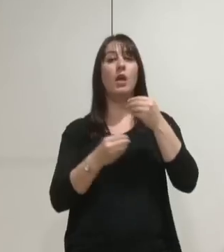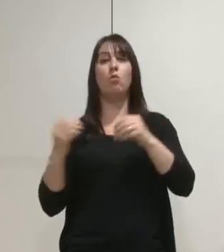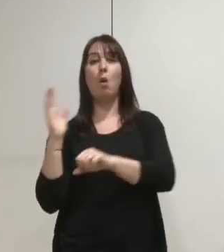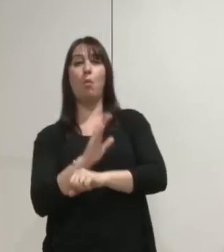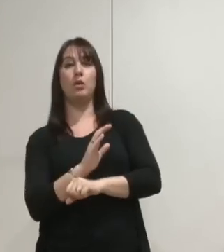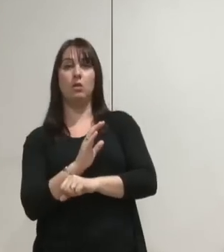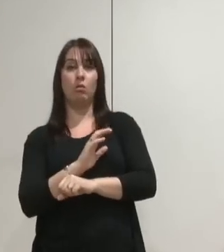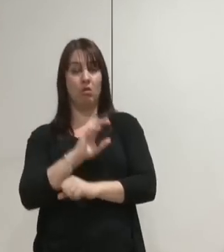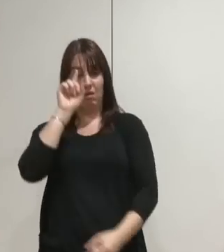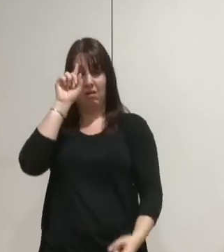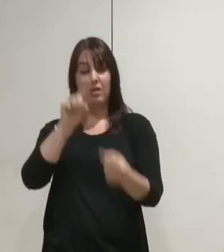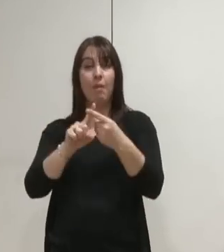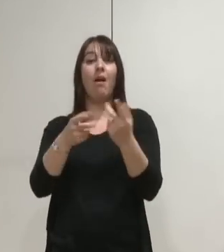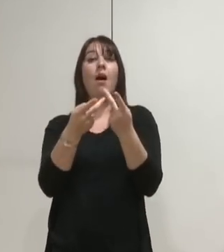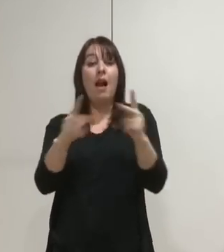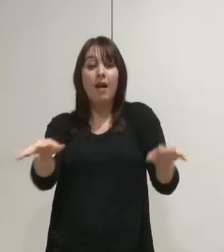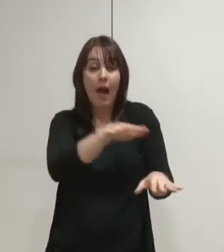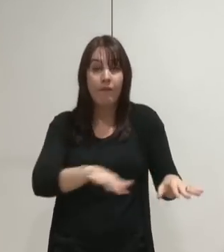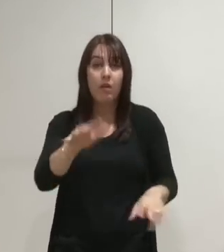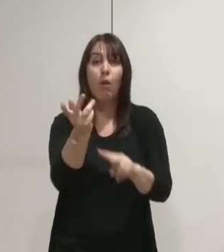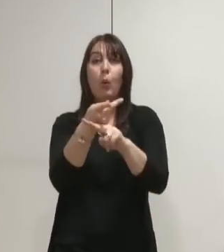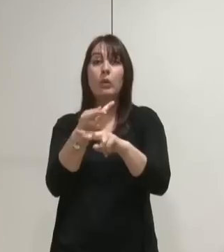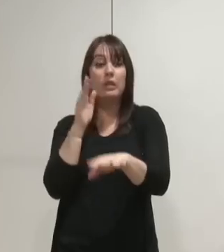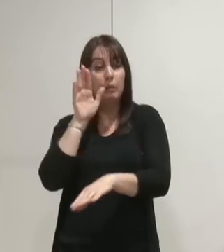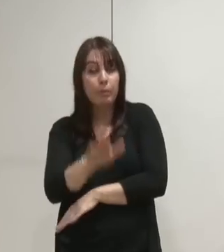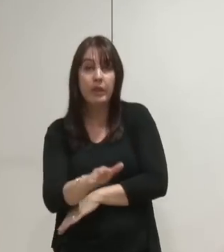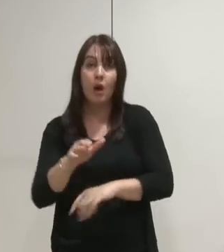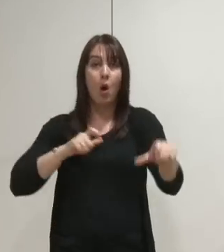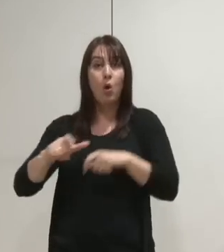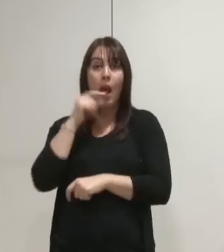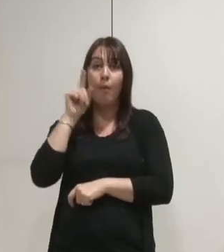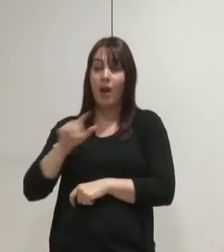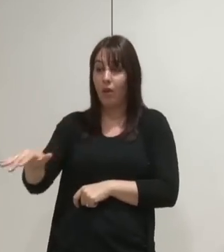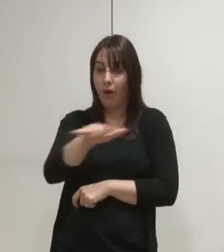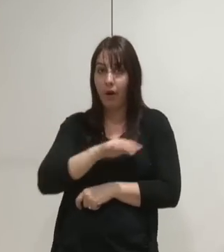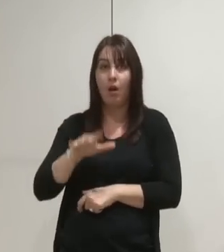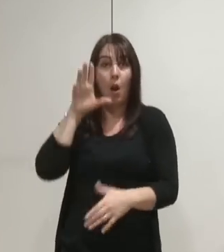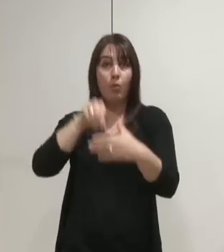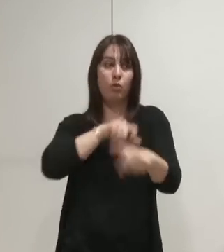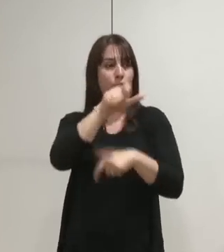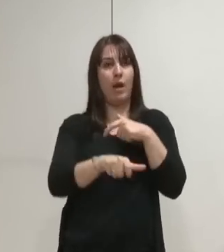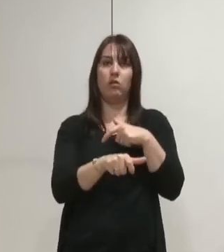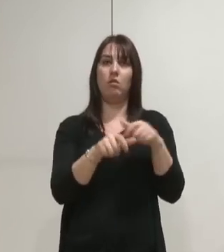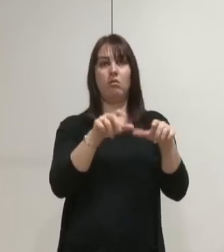concerne la ville son outil ses collaborateurs le contribuable